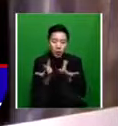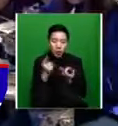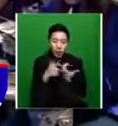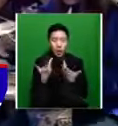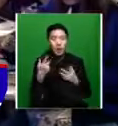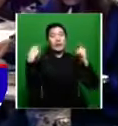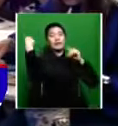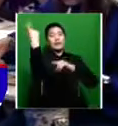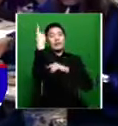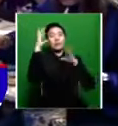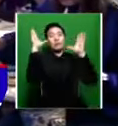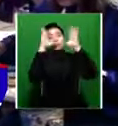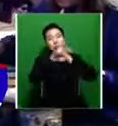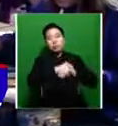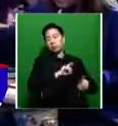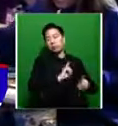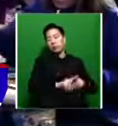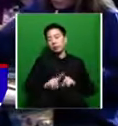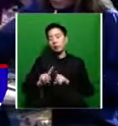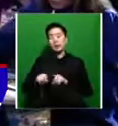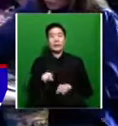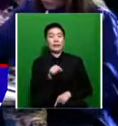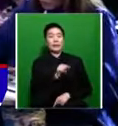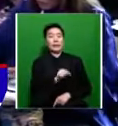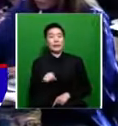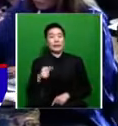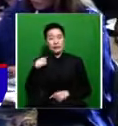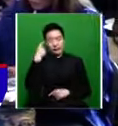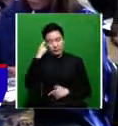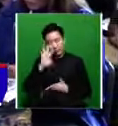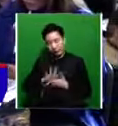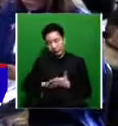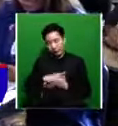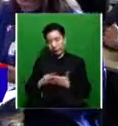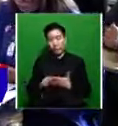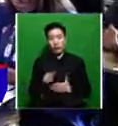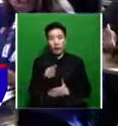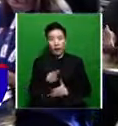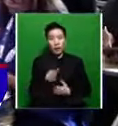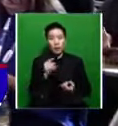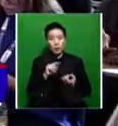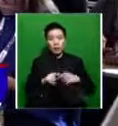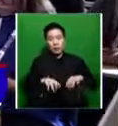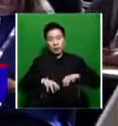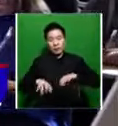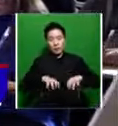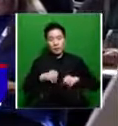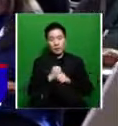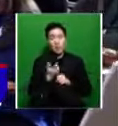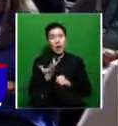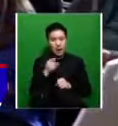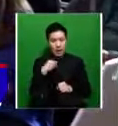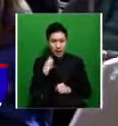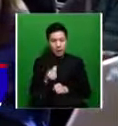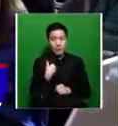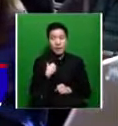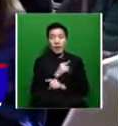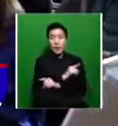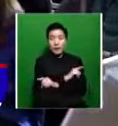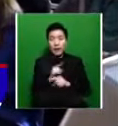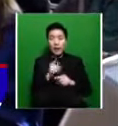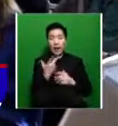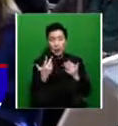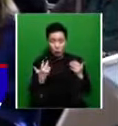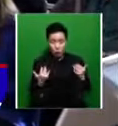านบันเทิงเหล่านี้นะครับเพราะนั้นเนี่ยก็ได้มีการกำหนดนะครับว่าให้มีการดำเนินการเพียงแต่ว่าด้วยสถ